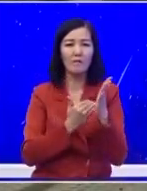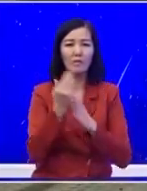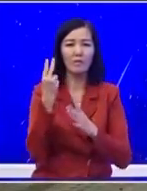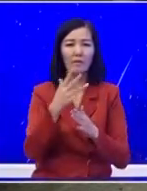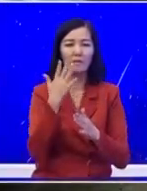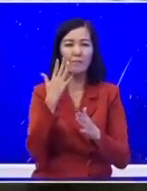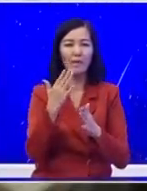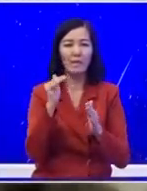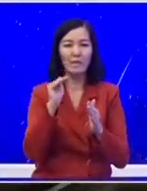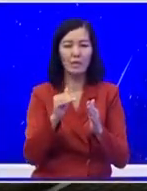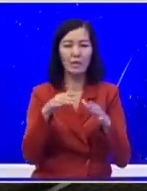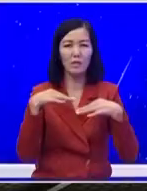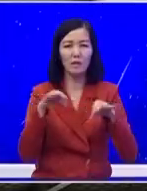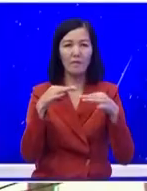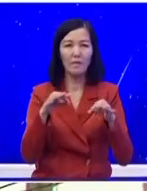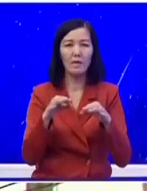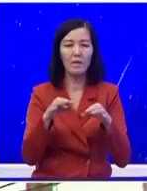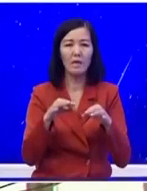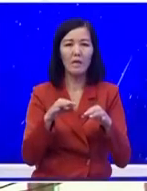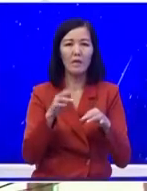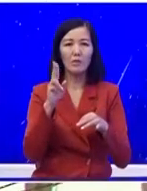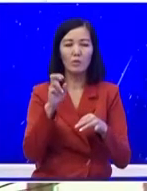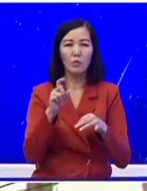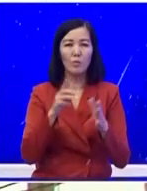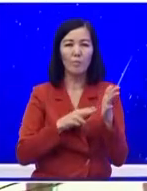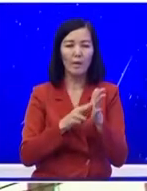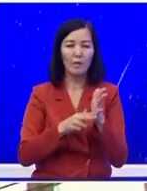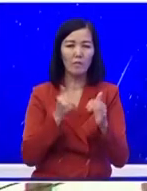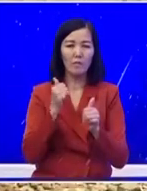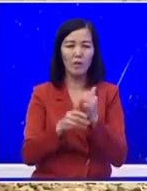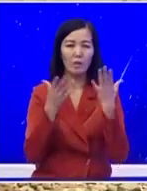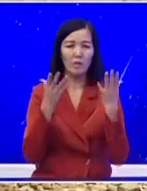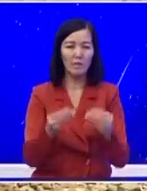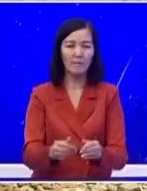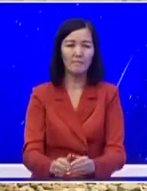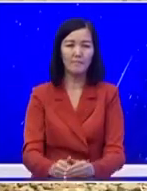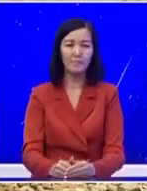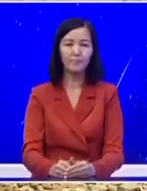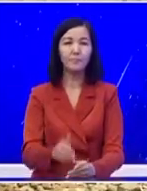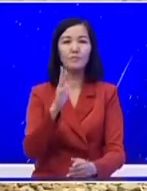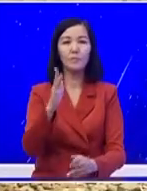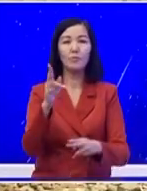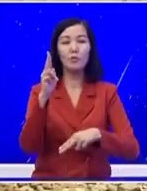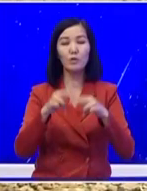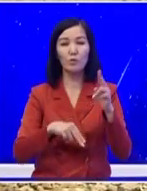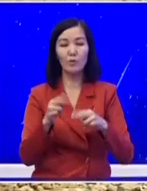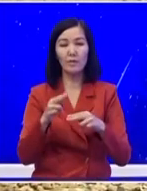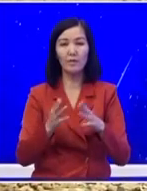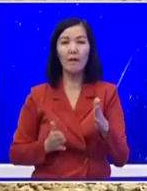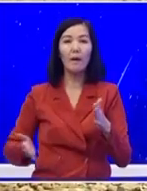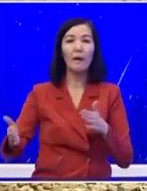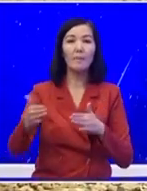единиц автотранспорта и проходит порядка 100 поездов. Будет строиться обводная дорога,